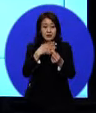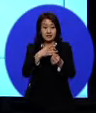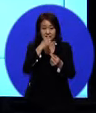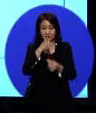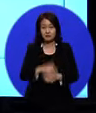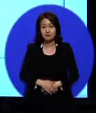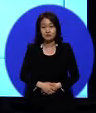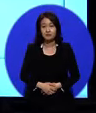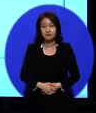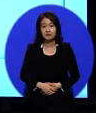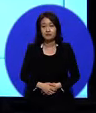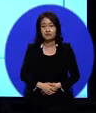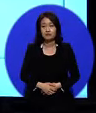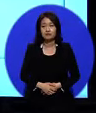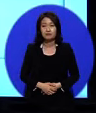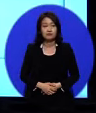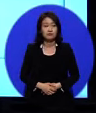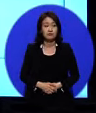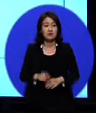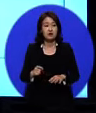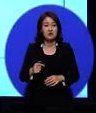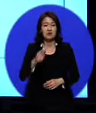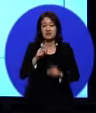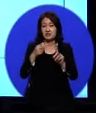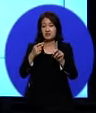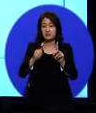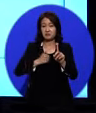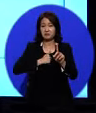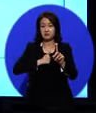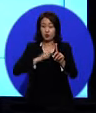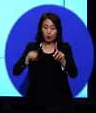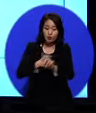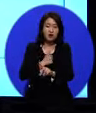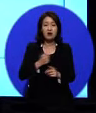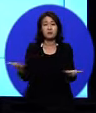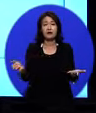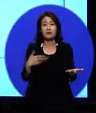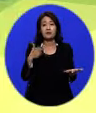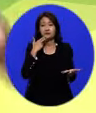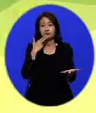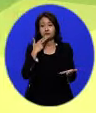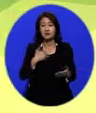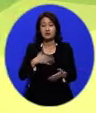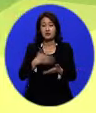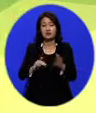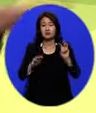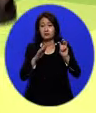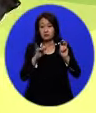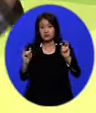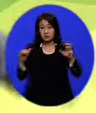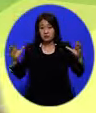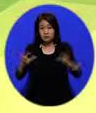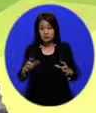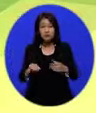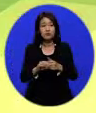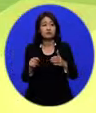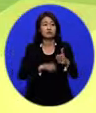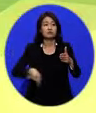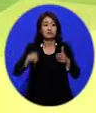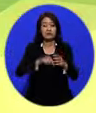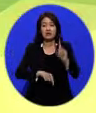있어요. 1등만. 1등만 자존감이 높고 나머지는 자존감이 없어요. 우리는요, 30명이 모여있으면 그